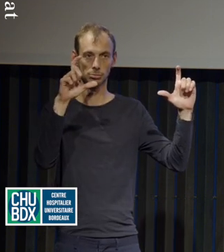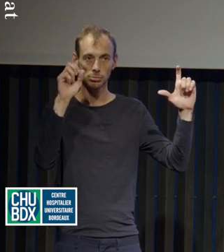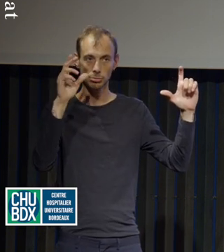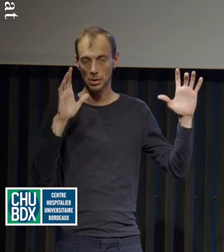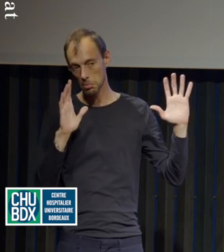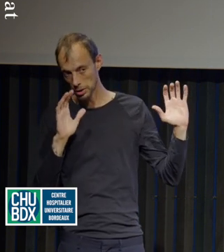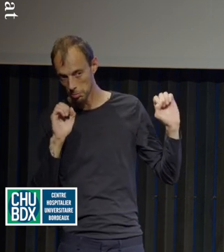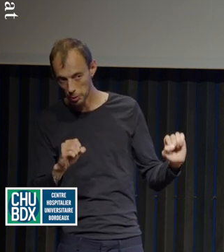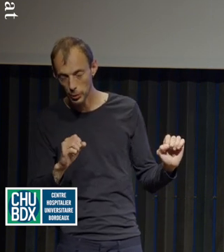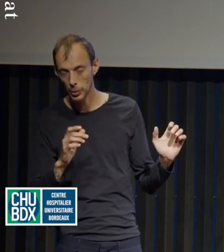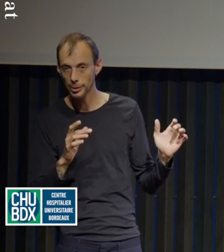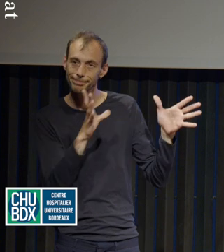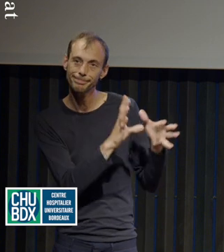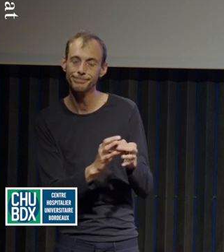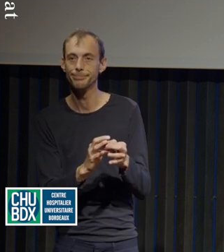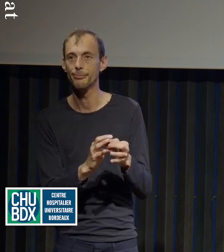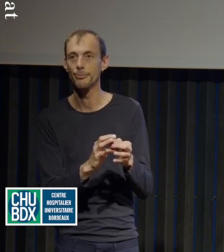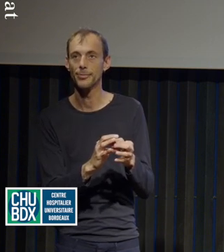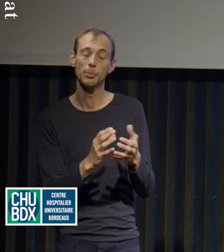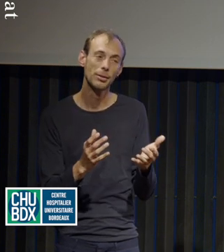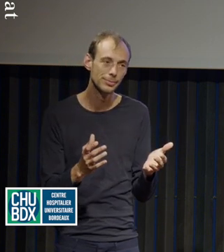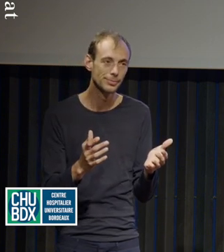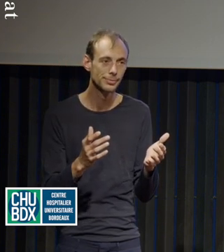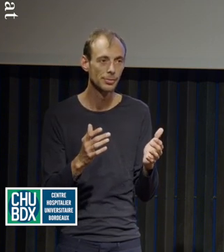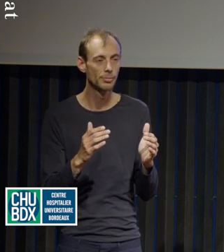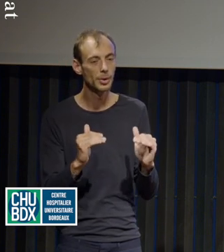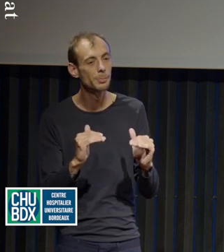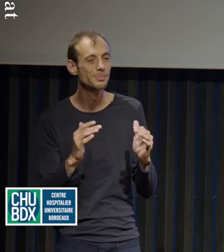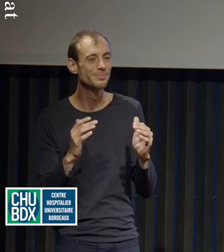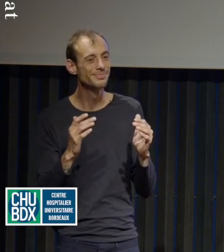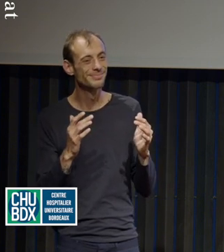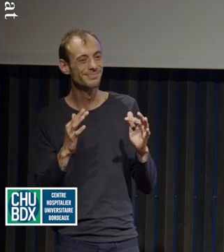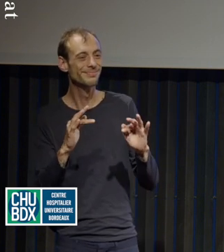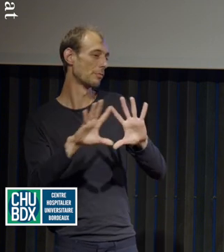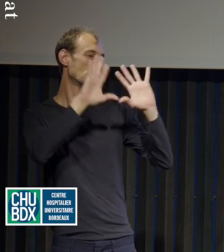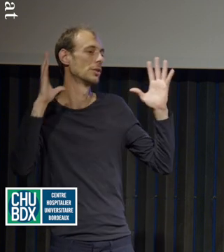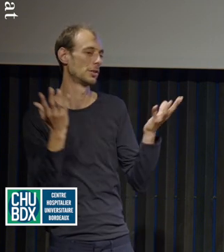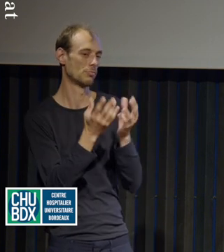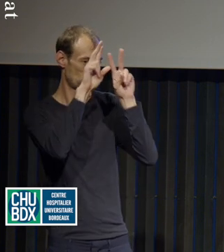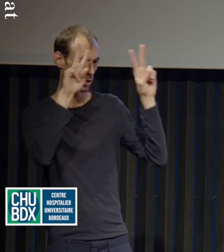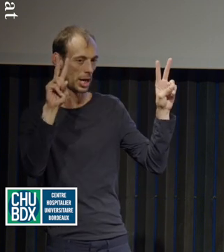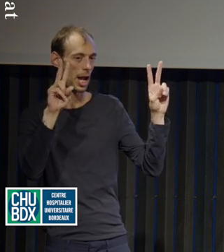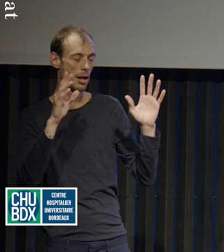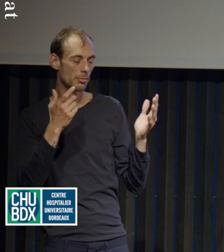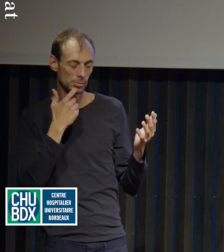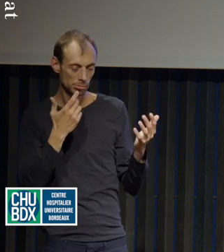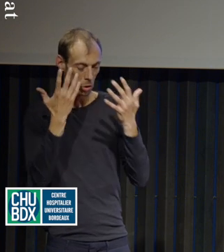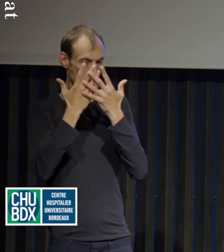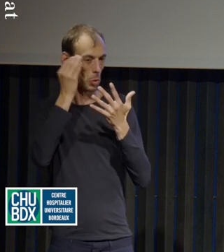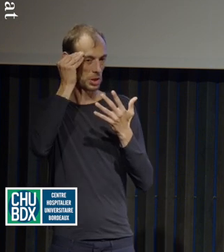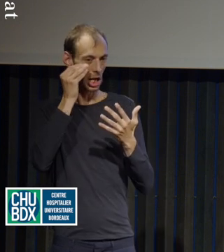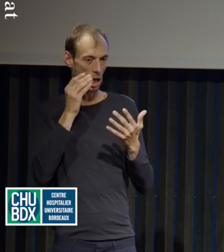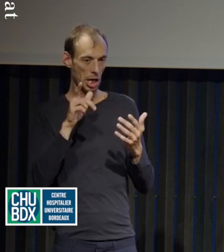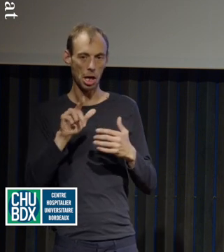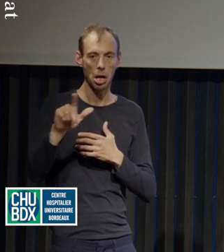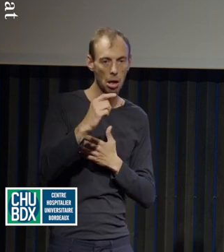sur le fait que, globalement, le fait de présenter un trouble psychiatrique, finalement, nous sommes